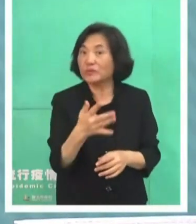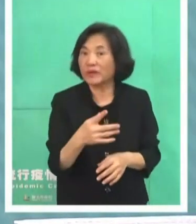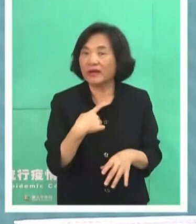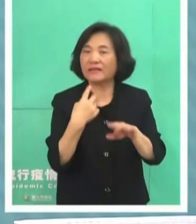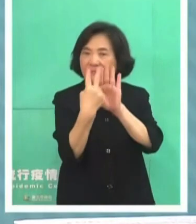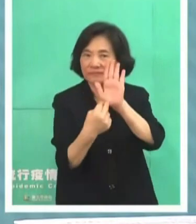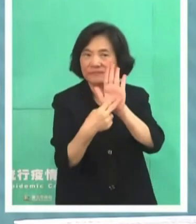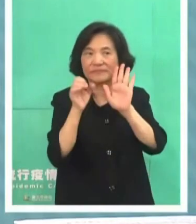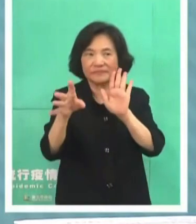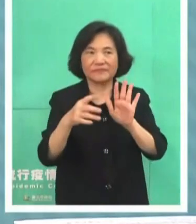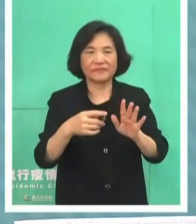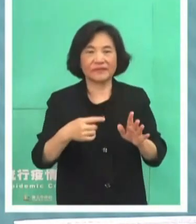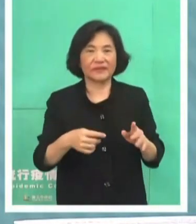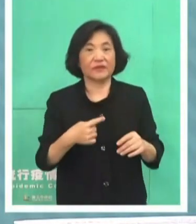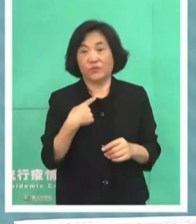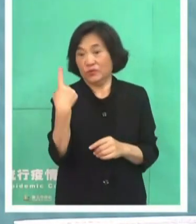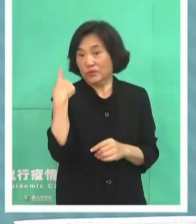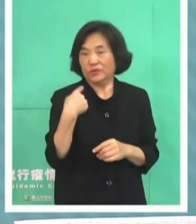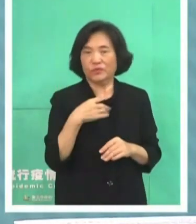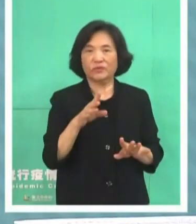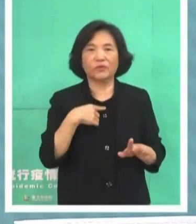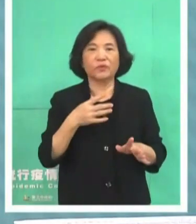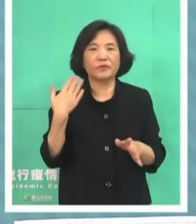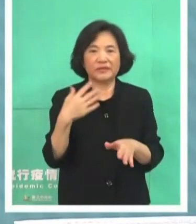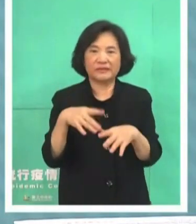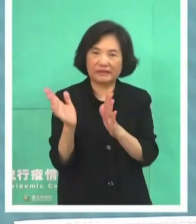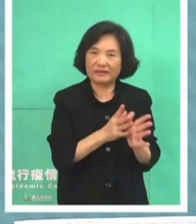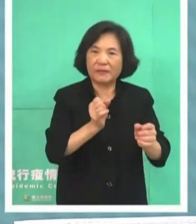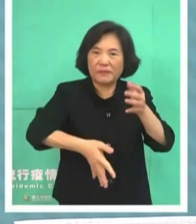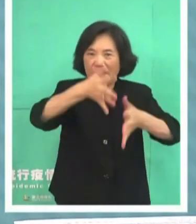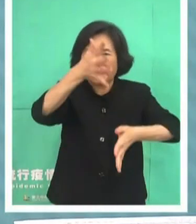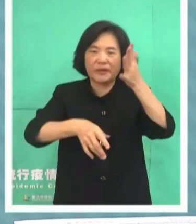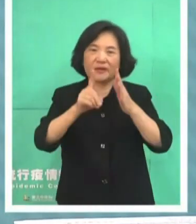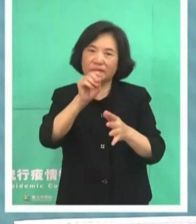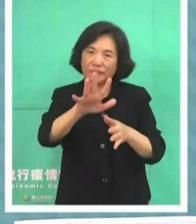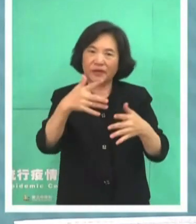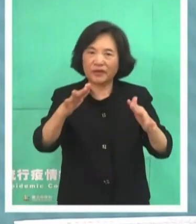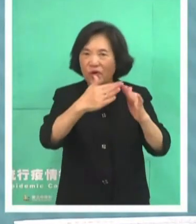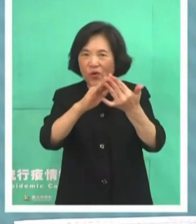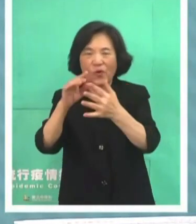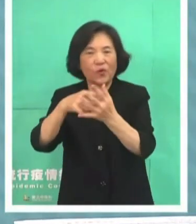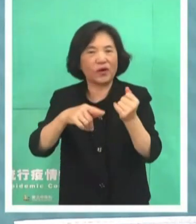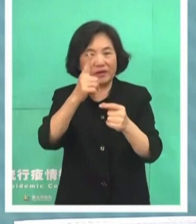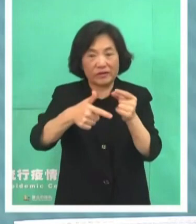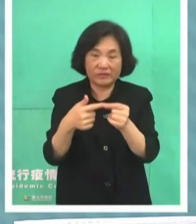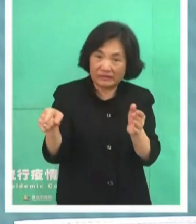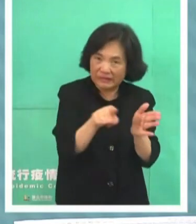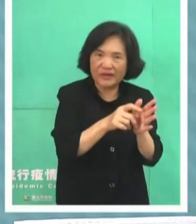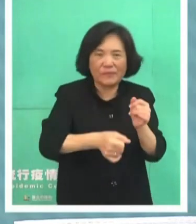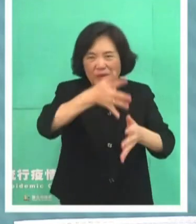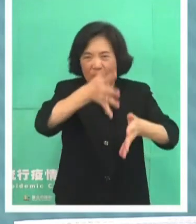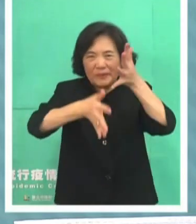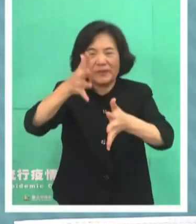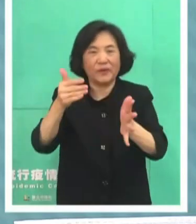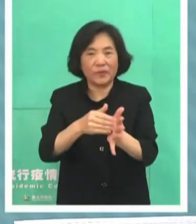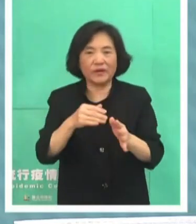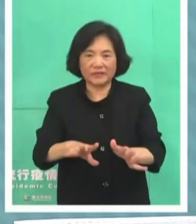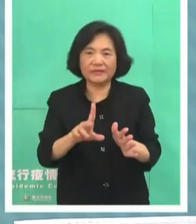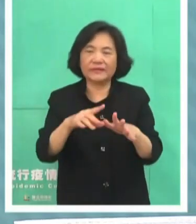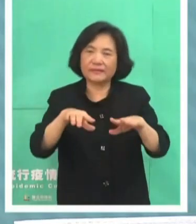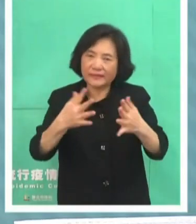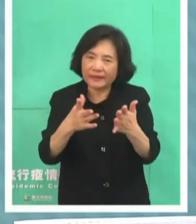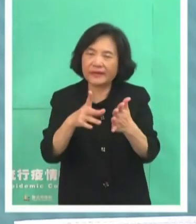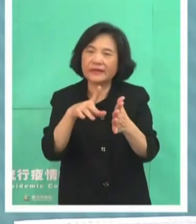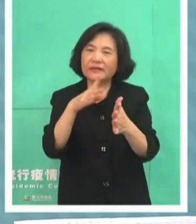哦，来，我们已经盖了差不多18000户啊、哦，6年的时间到现在一路猛盖，是时候要停